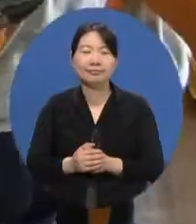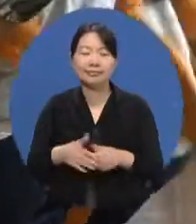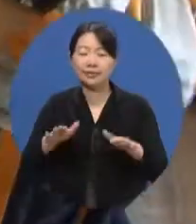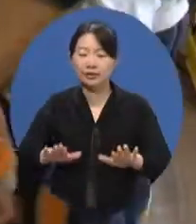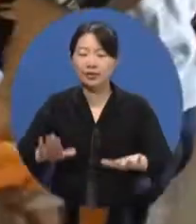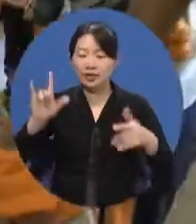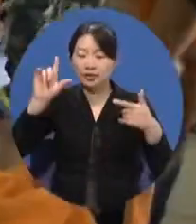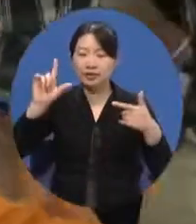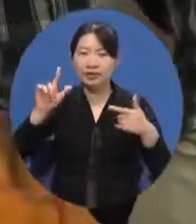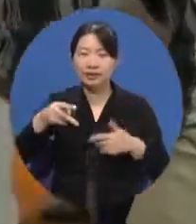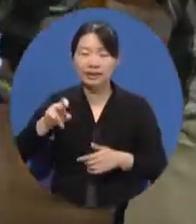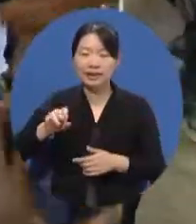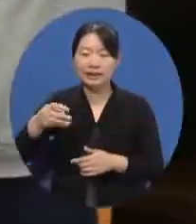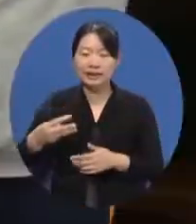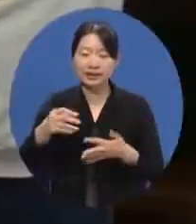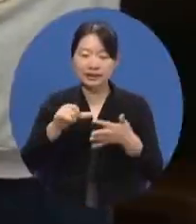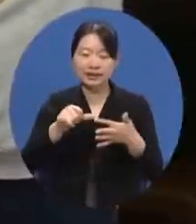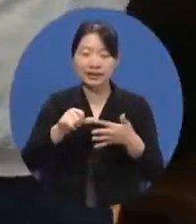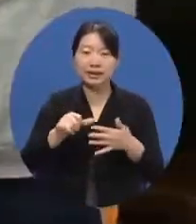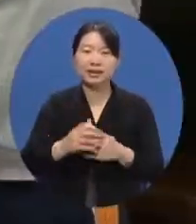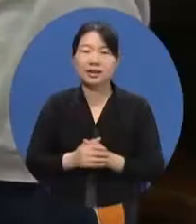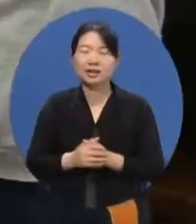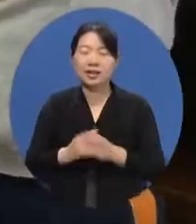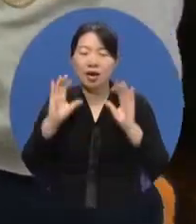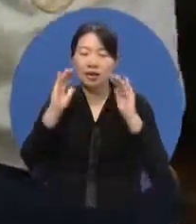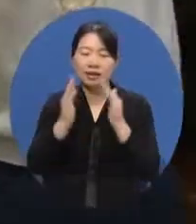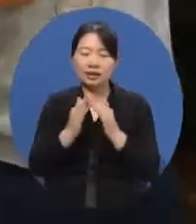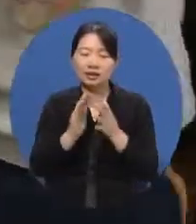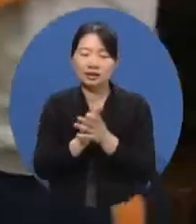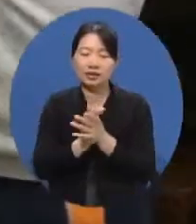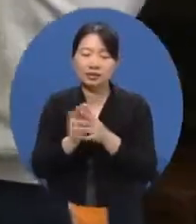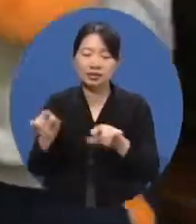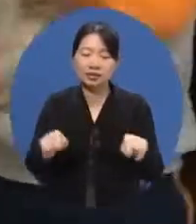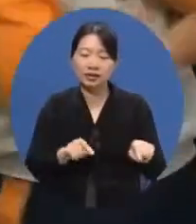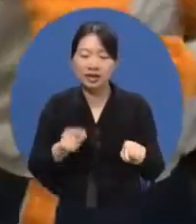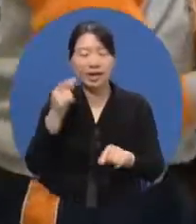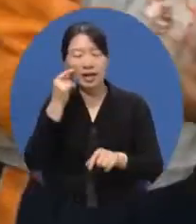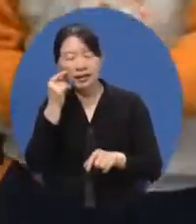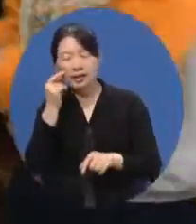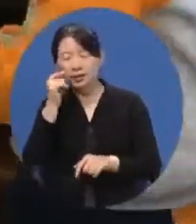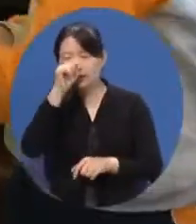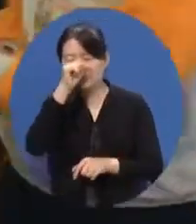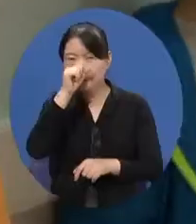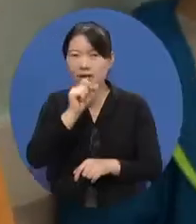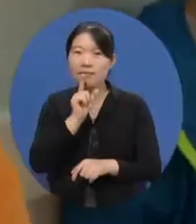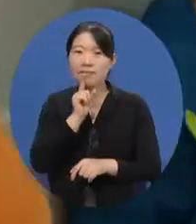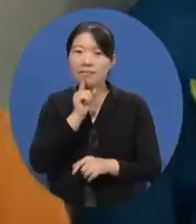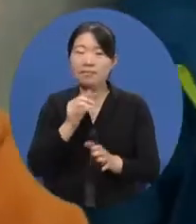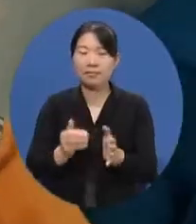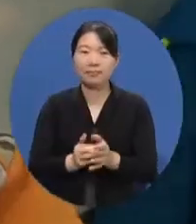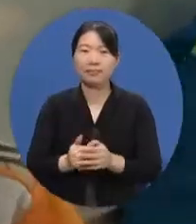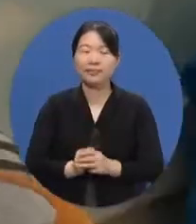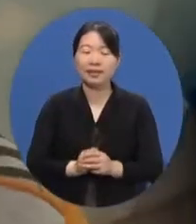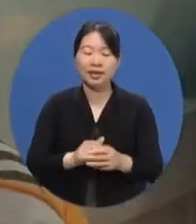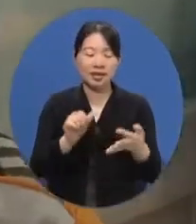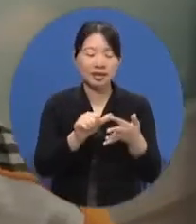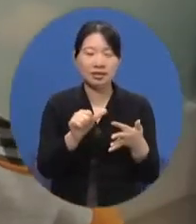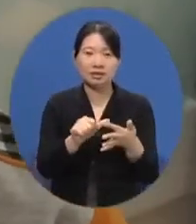오늘의 주인공 상길이는 어린이집 친구들 사이에서 인기가 좋다는데요.